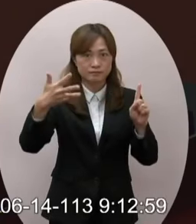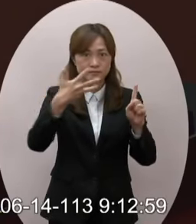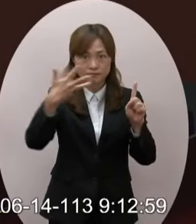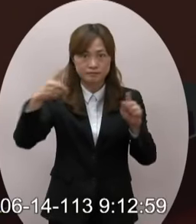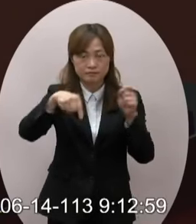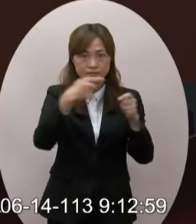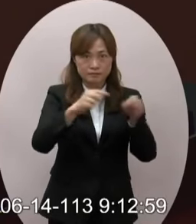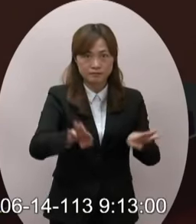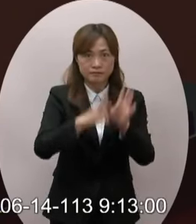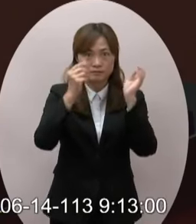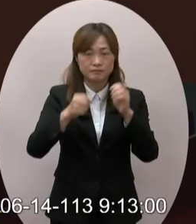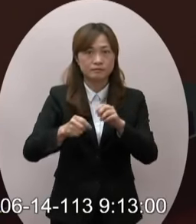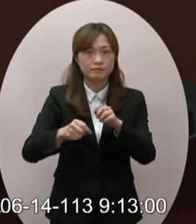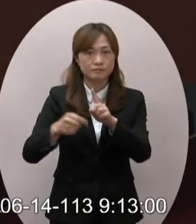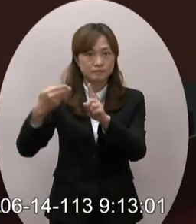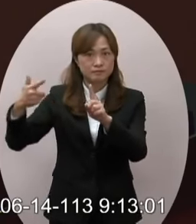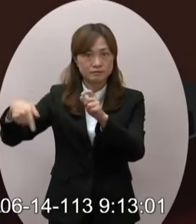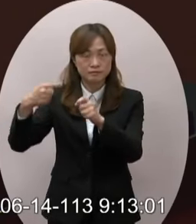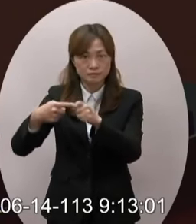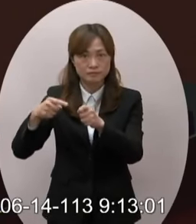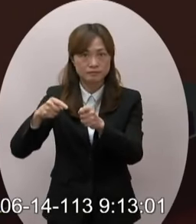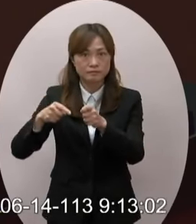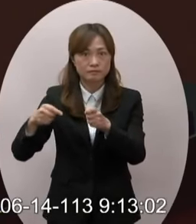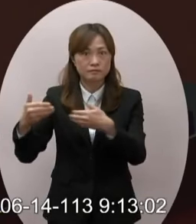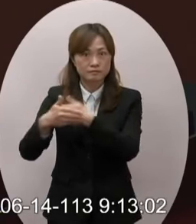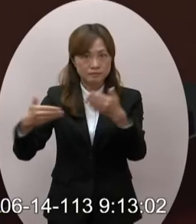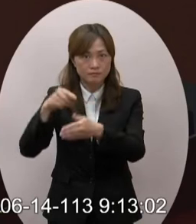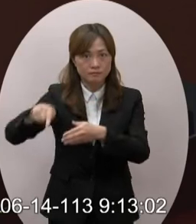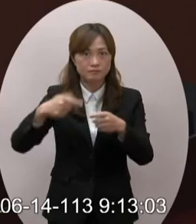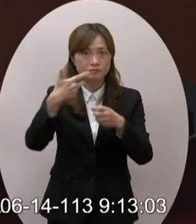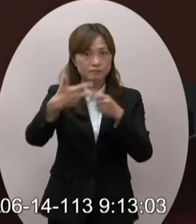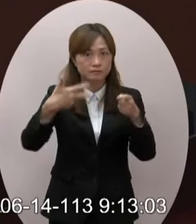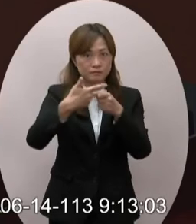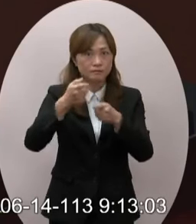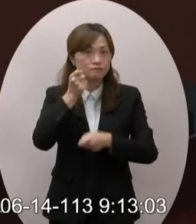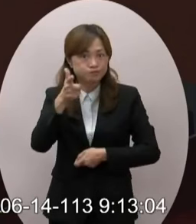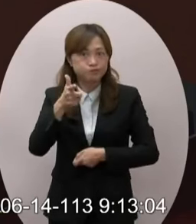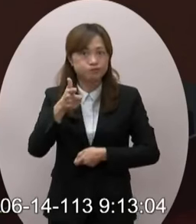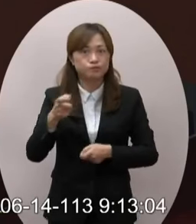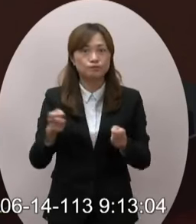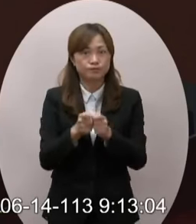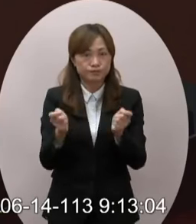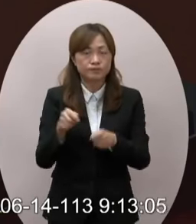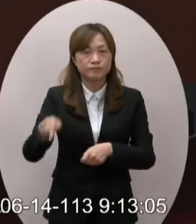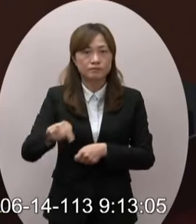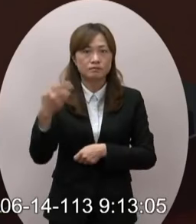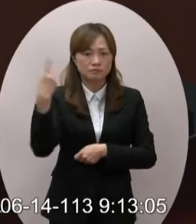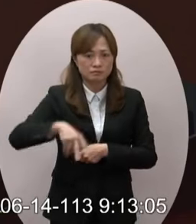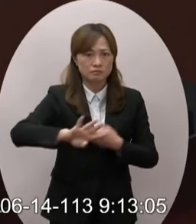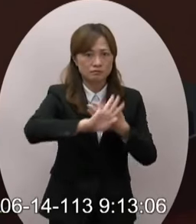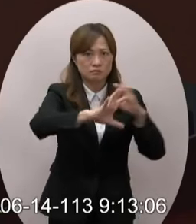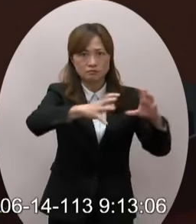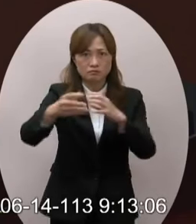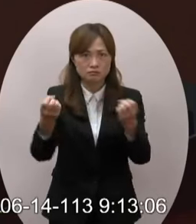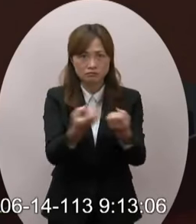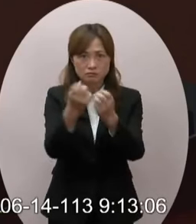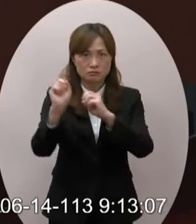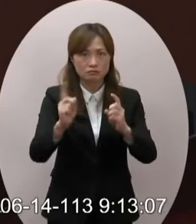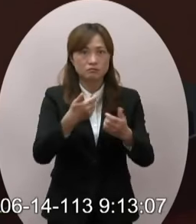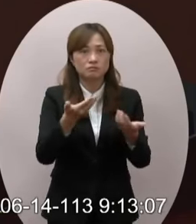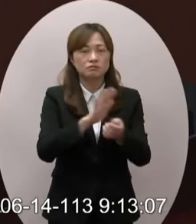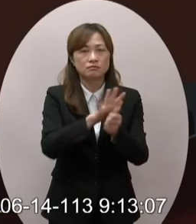1996年启用，历时7年6个月。还有世界上其他的重大事件，由爱因斯坦